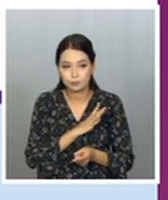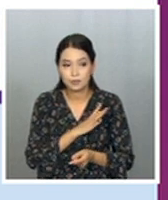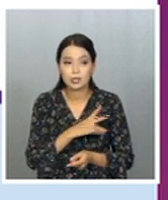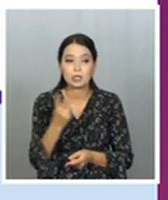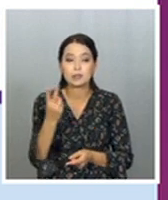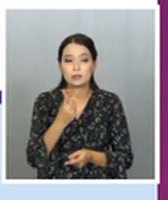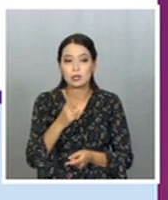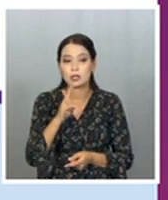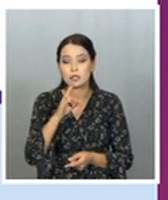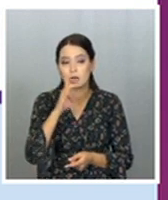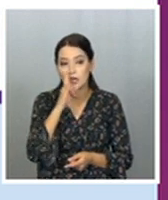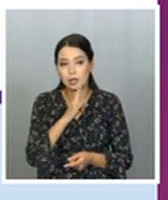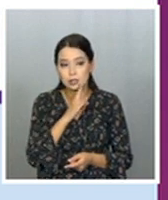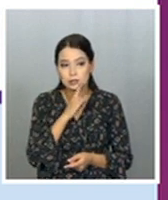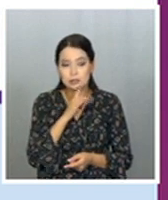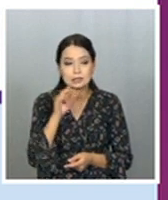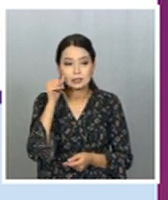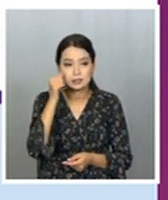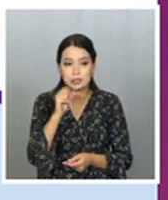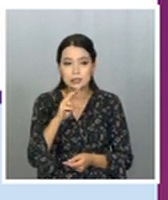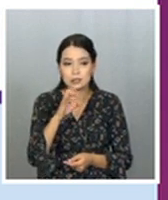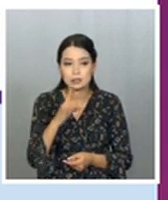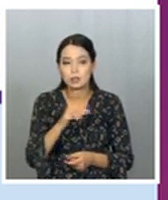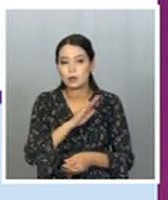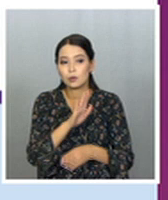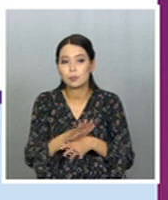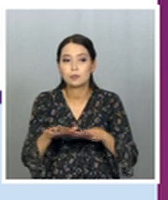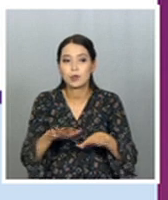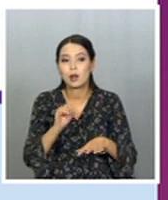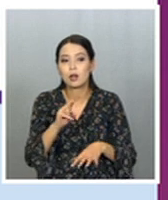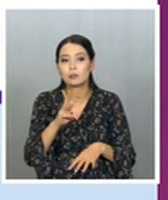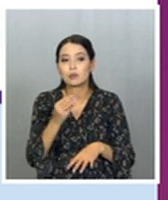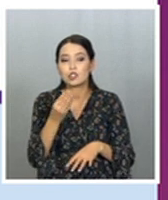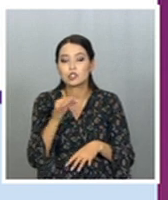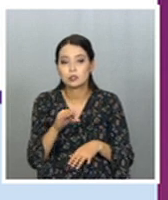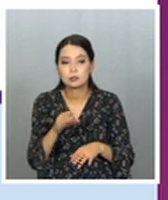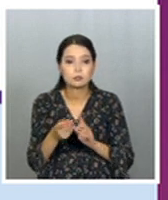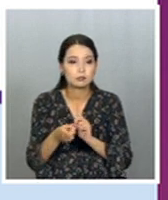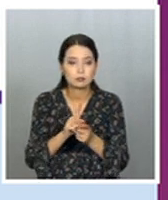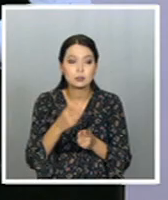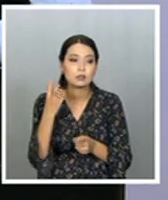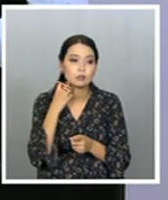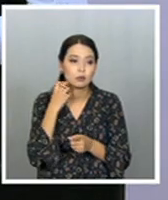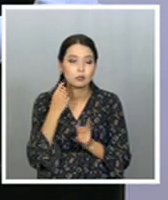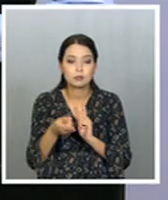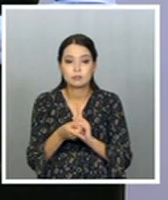қырғыз АКСР-ы үкіметі орналасқан жер Ақмешіт қаласының аты Қызылорда қаласы деп өзгертілсін.